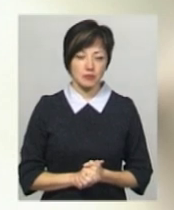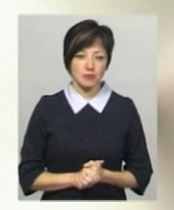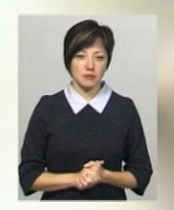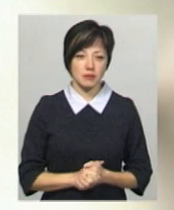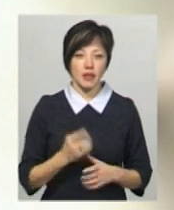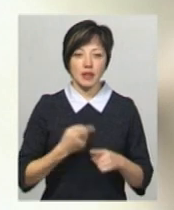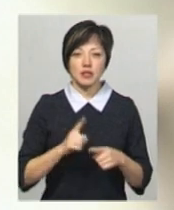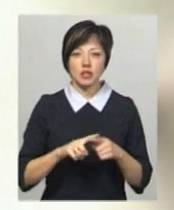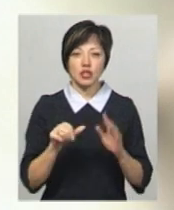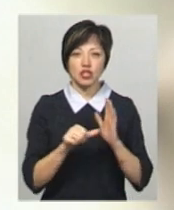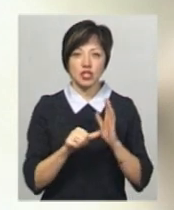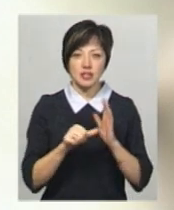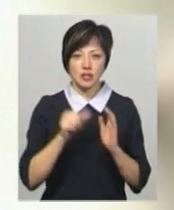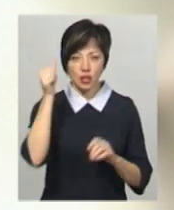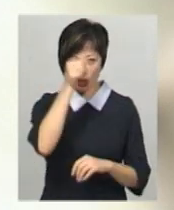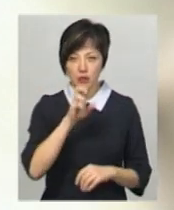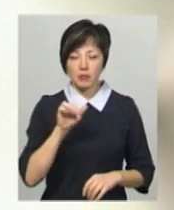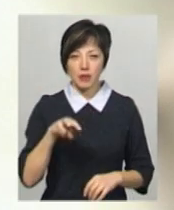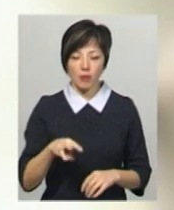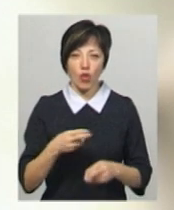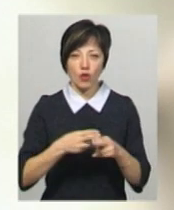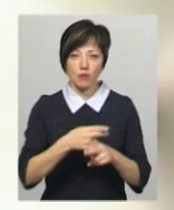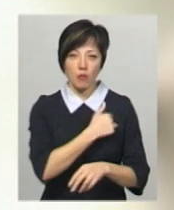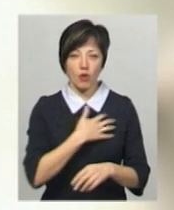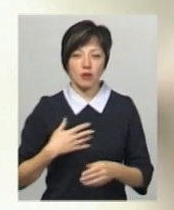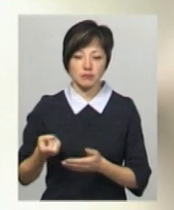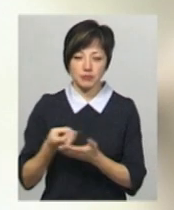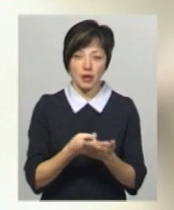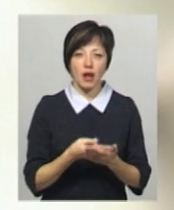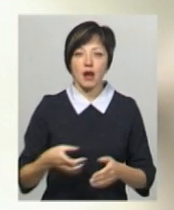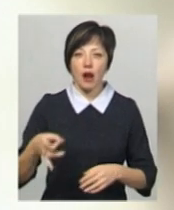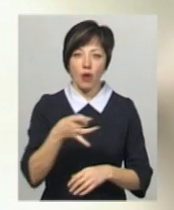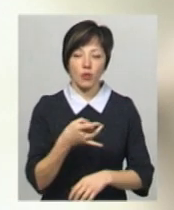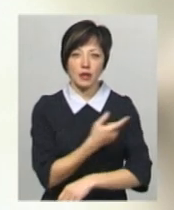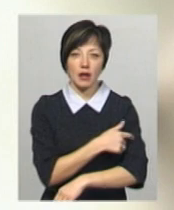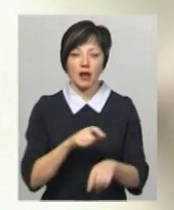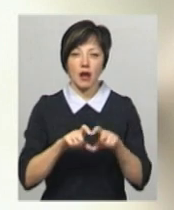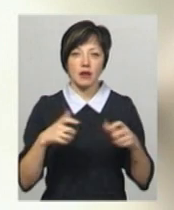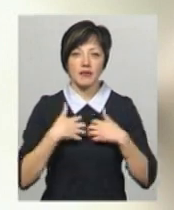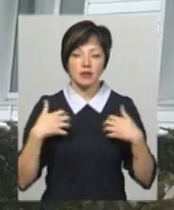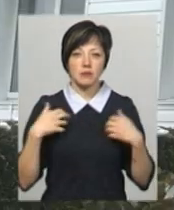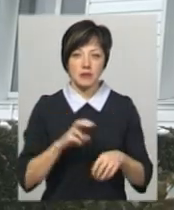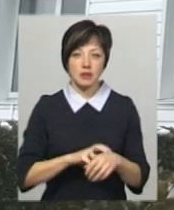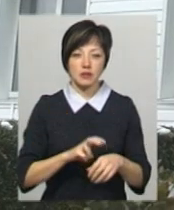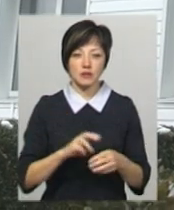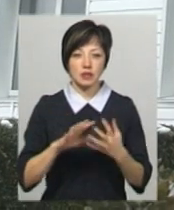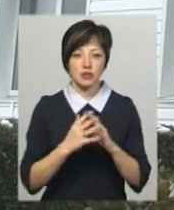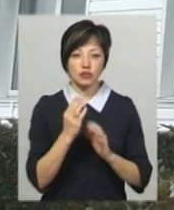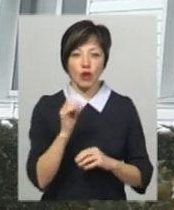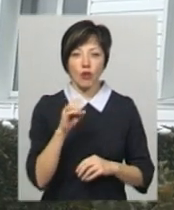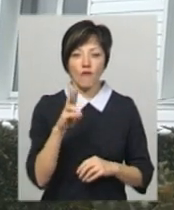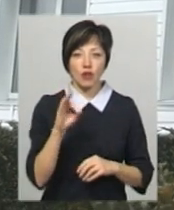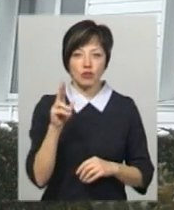Це 6-річний Бім. Сьогодні із ножовим пораненням його доправили до Хмельницької районної лікарні ветеринарної медицини, що у селі Шаровечка. За